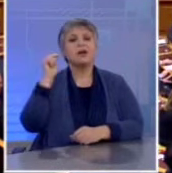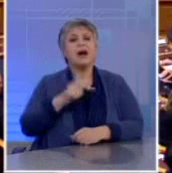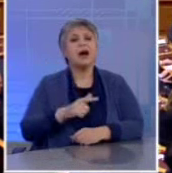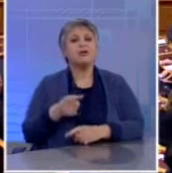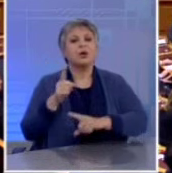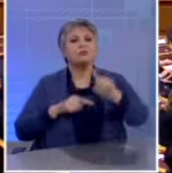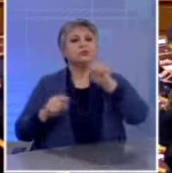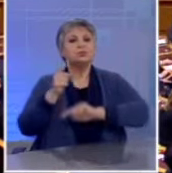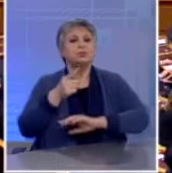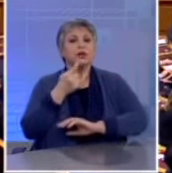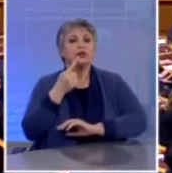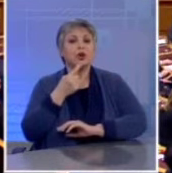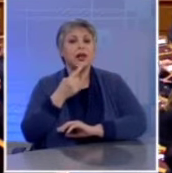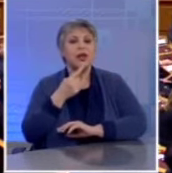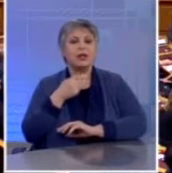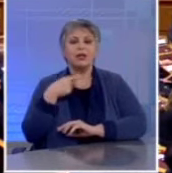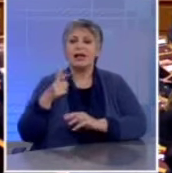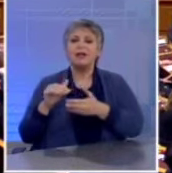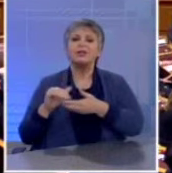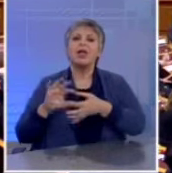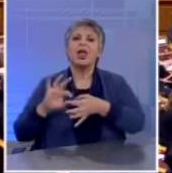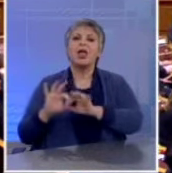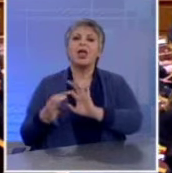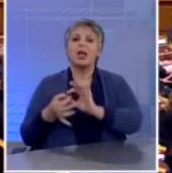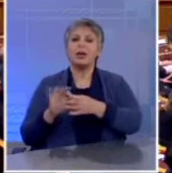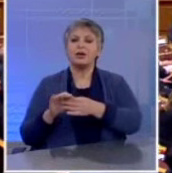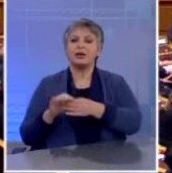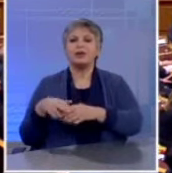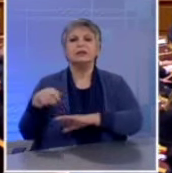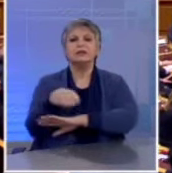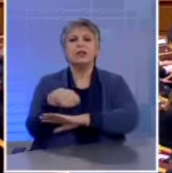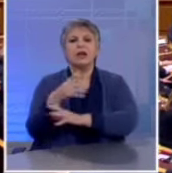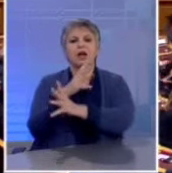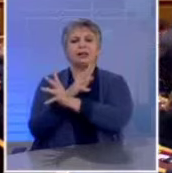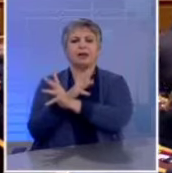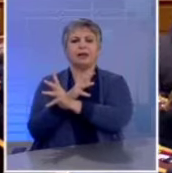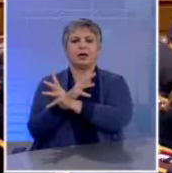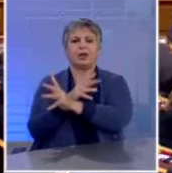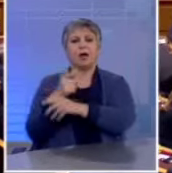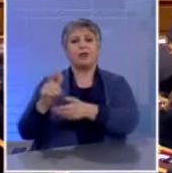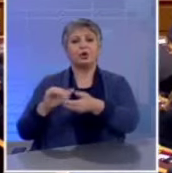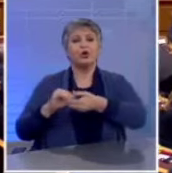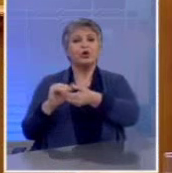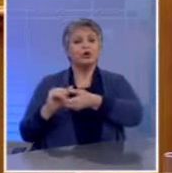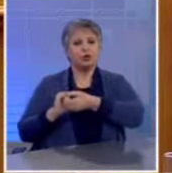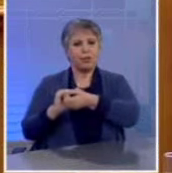και Εισαγγελέων, την οποία θα καταθέσω στα πρακτικά, και επαληθεύει, νομίζω, κάθε λέξη